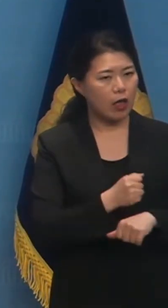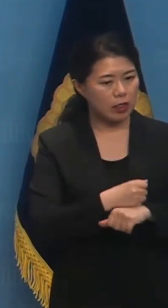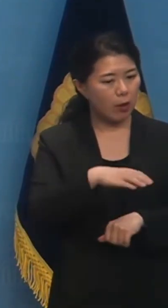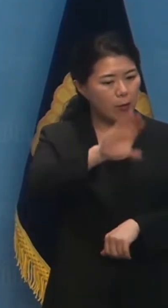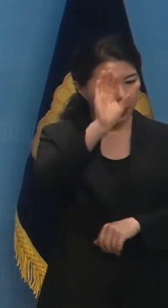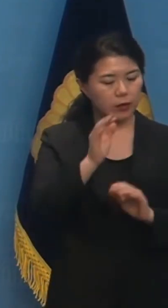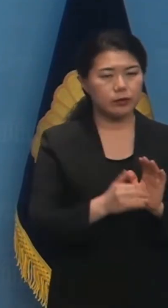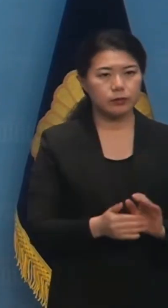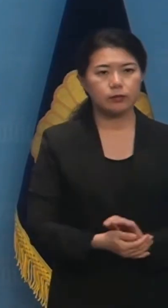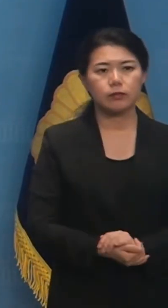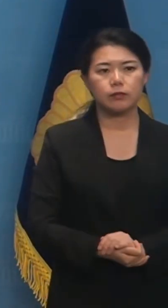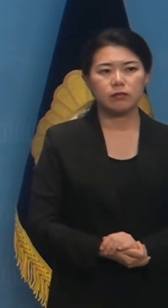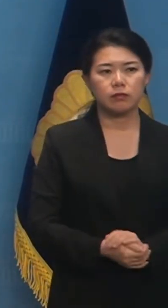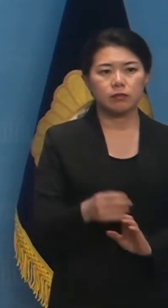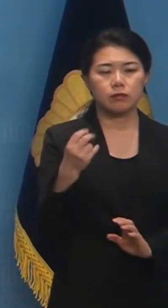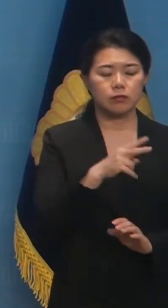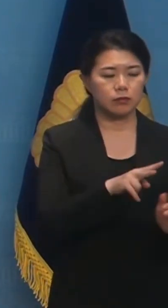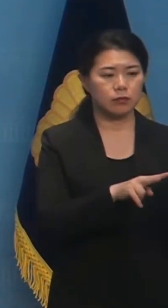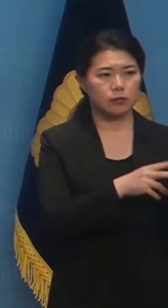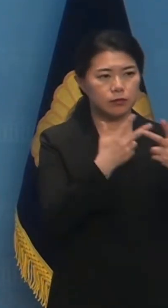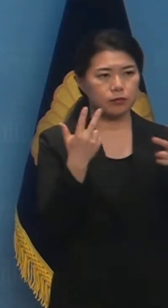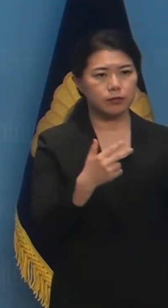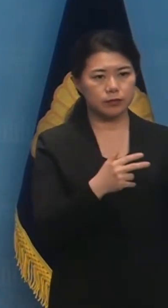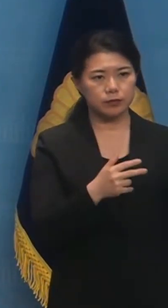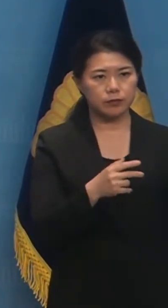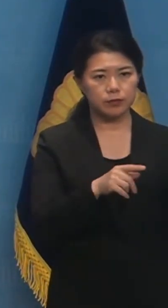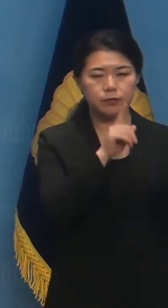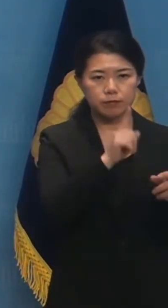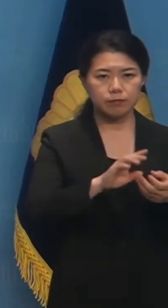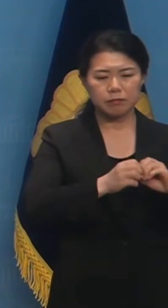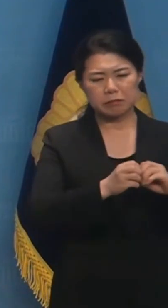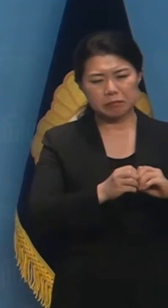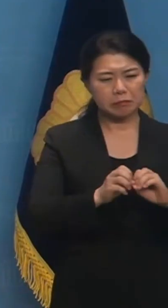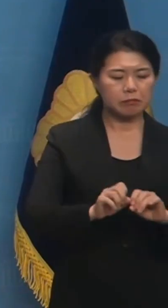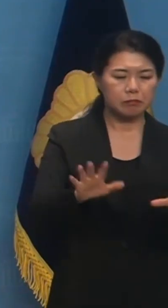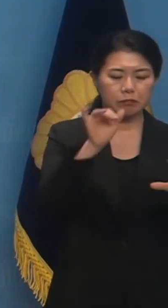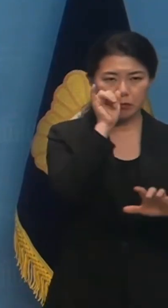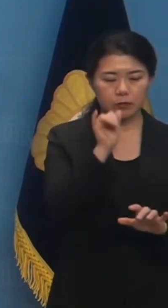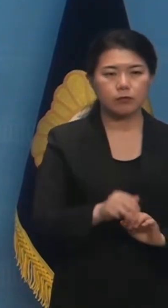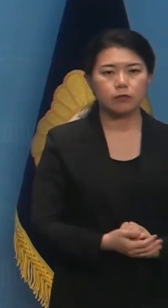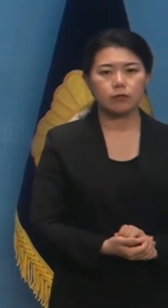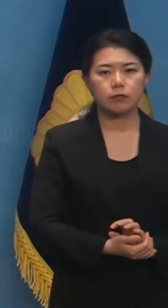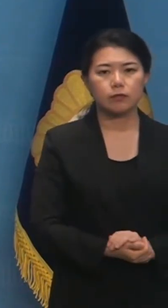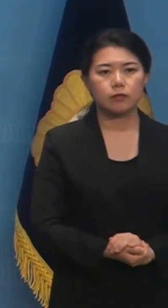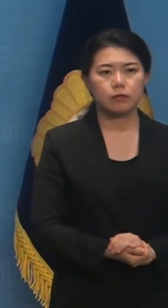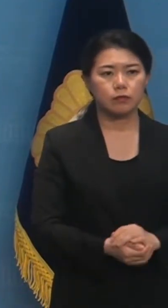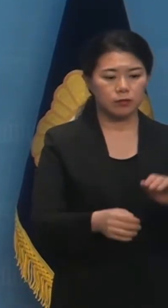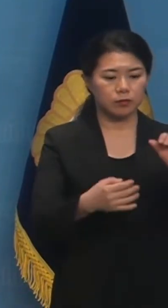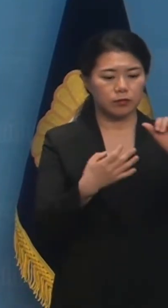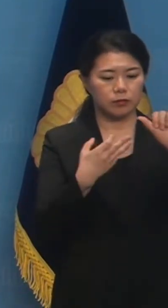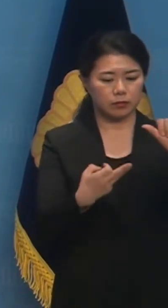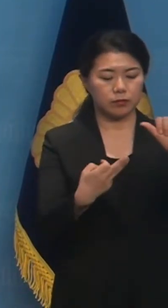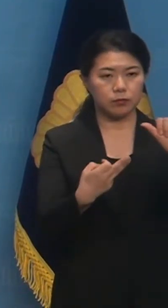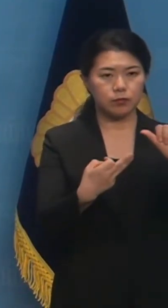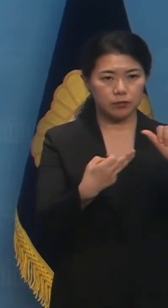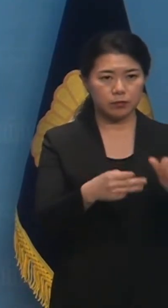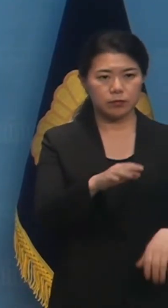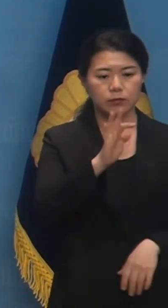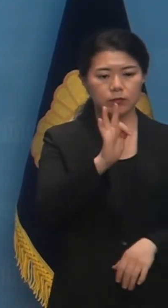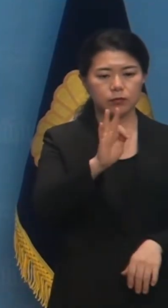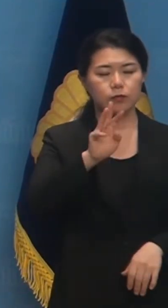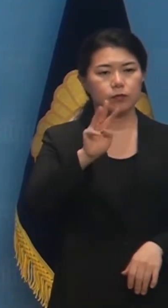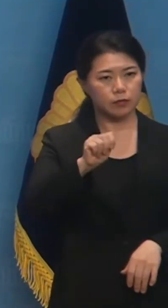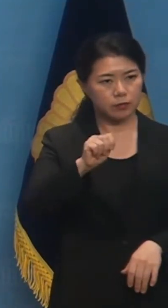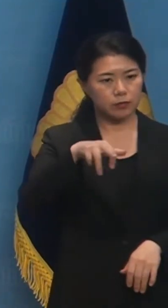사실을 제보받았습니다. 이재명 후보 발언을 왜곡한 허위사실 글들이 유포되고 있습니다. 5월 13일 FM